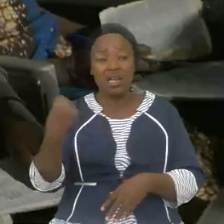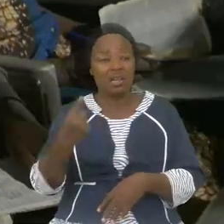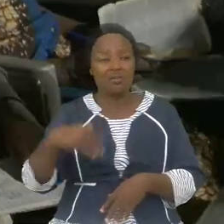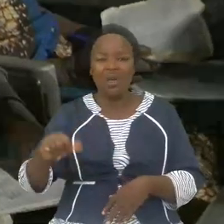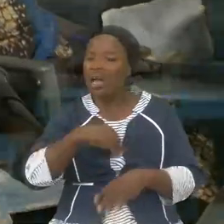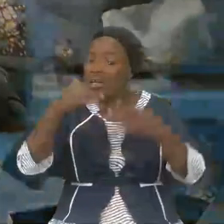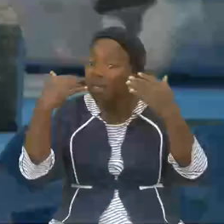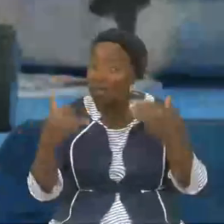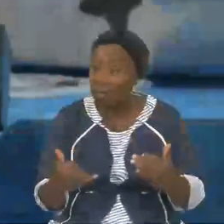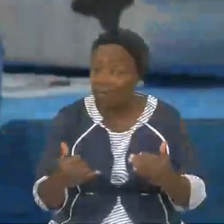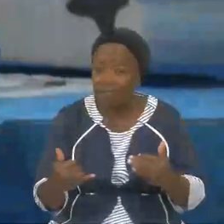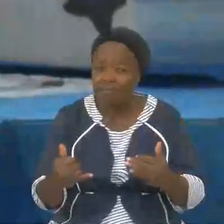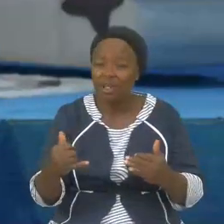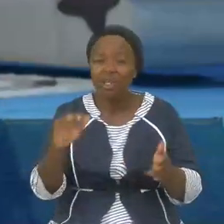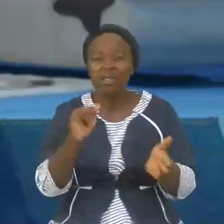Et maintenant,